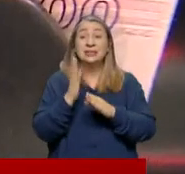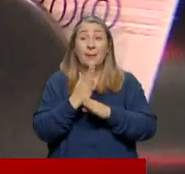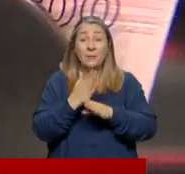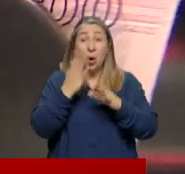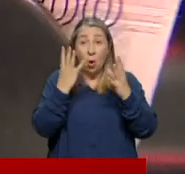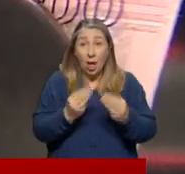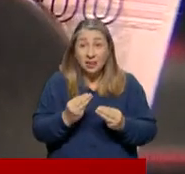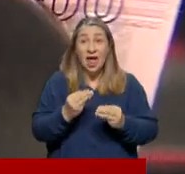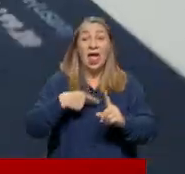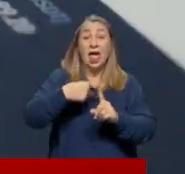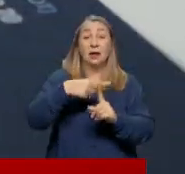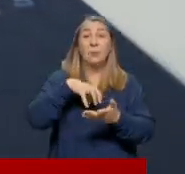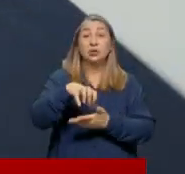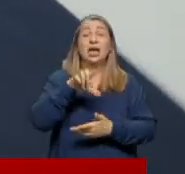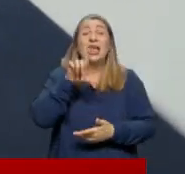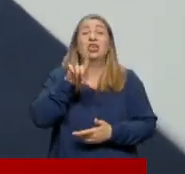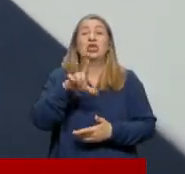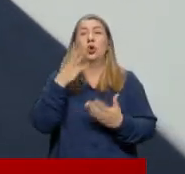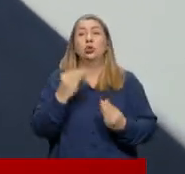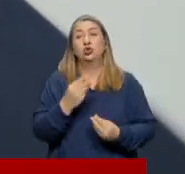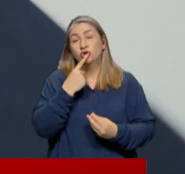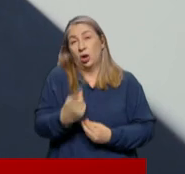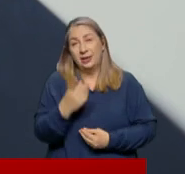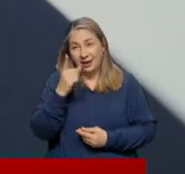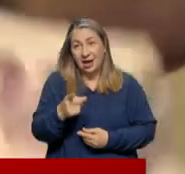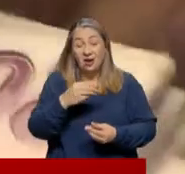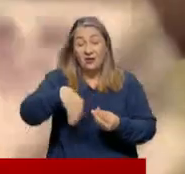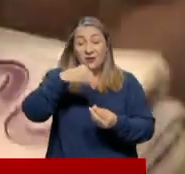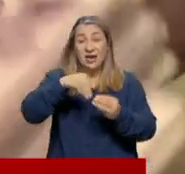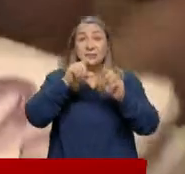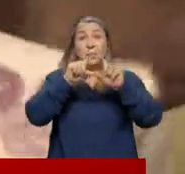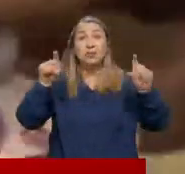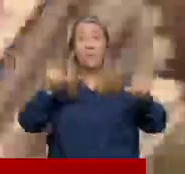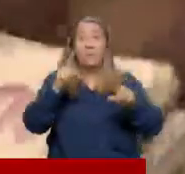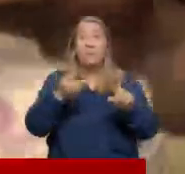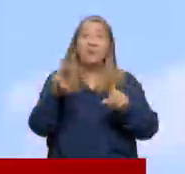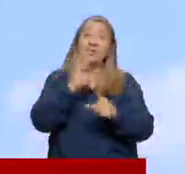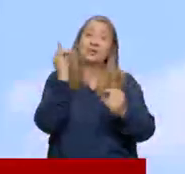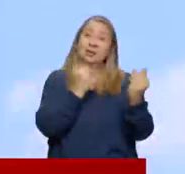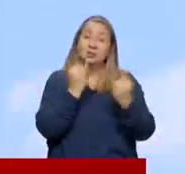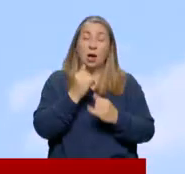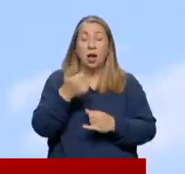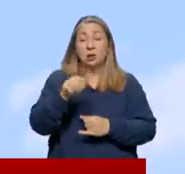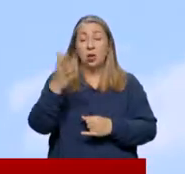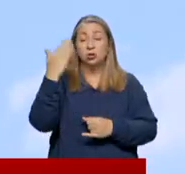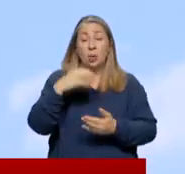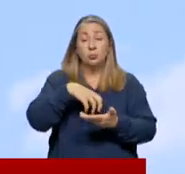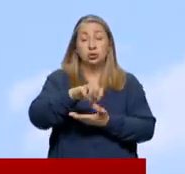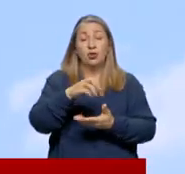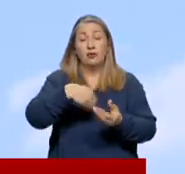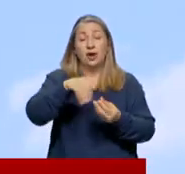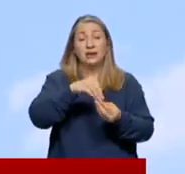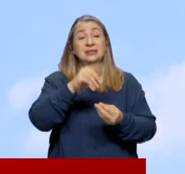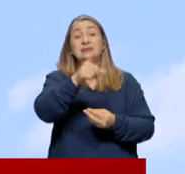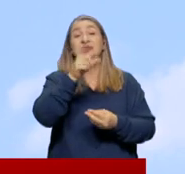sebep yaşananların ek bütçe ihtiyacı doğurduğunu da dile getirdi faiz başlığı da bir başka Polemik altı önce bütçeden